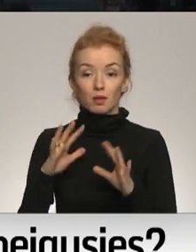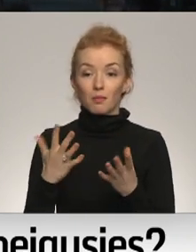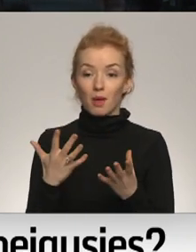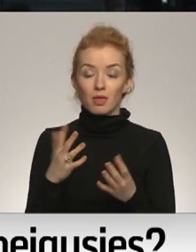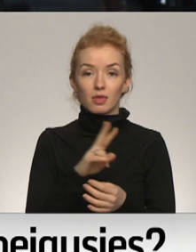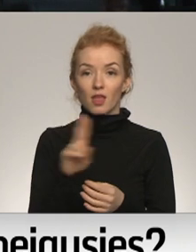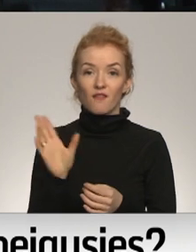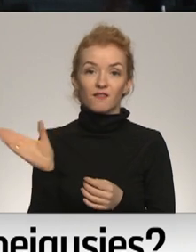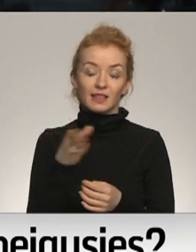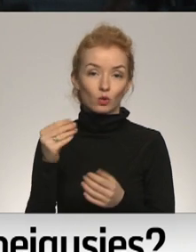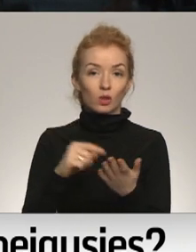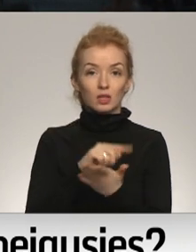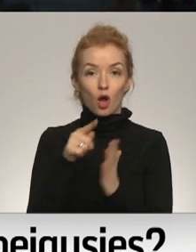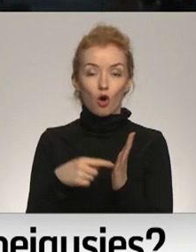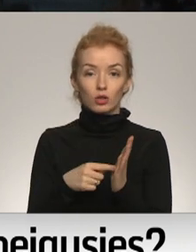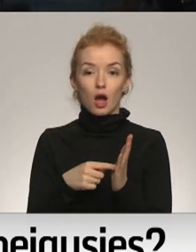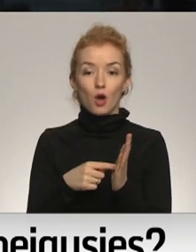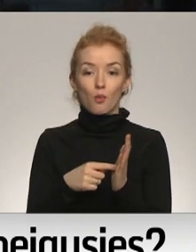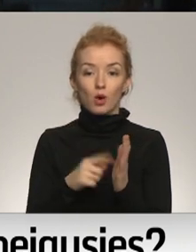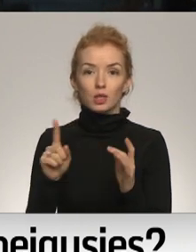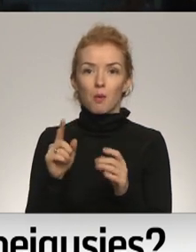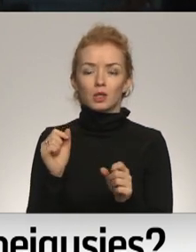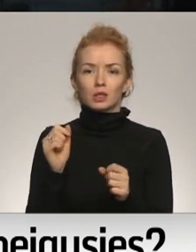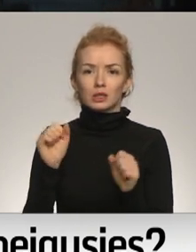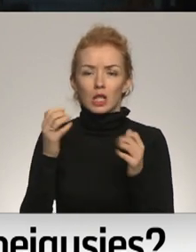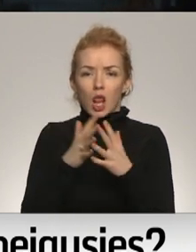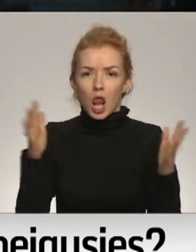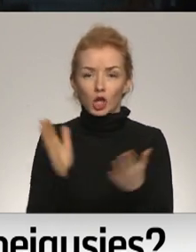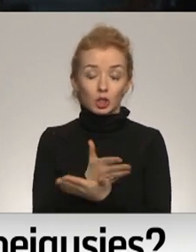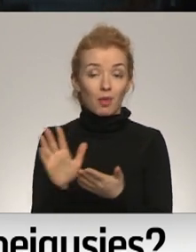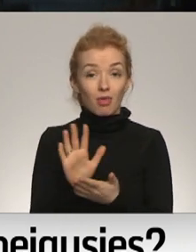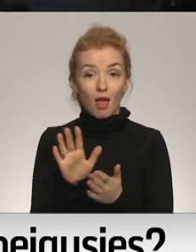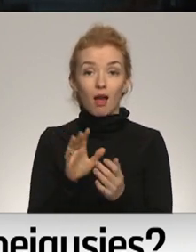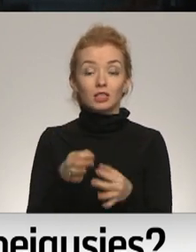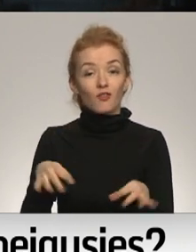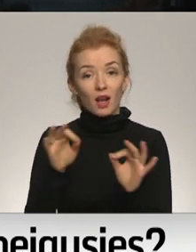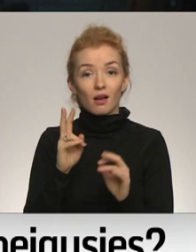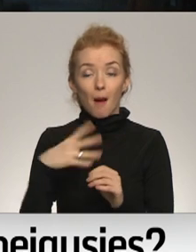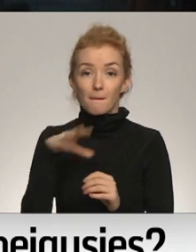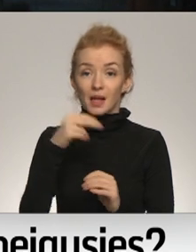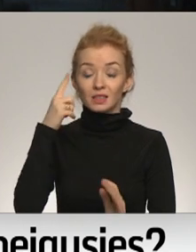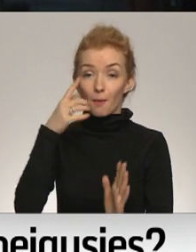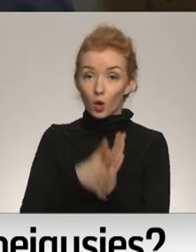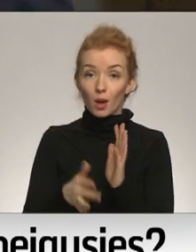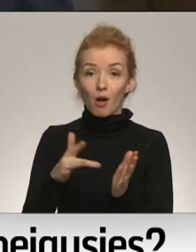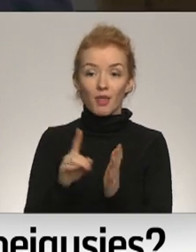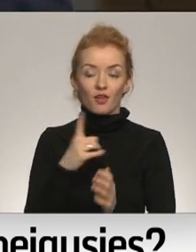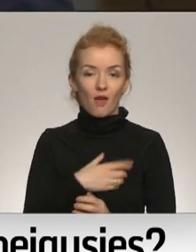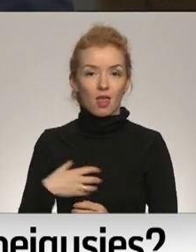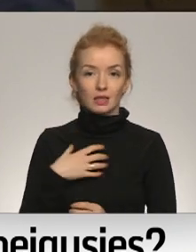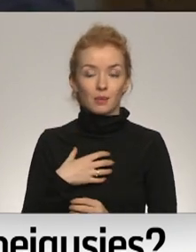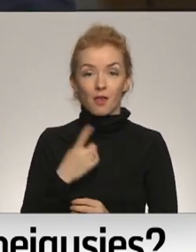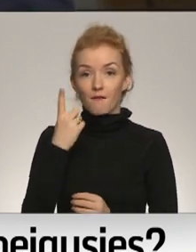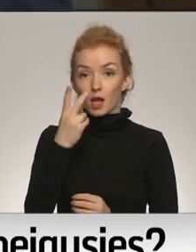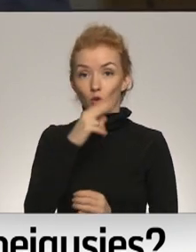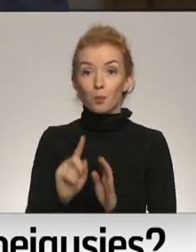jau visos jautājumos ir kardināli atšķirīgi viedokļi. Būtiskākais ir tas, kā mēs saprotam un kas ir tā vajadzība. Viens no